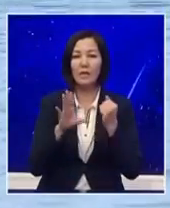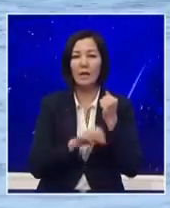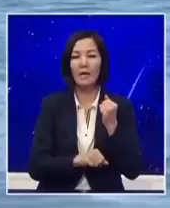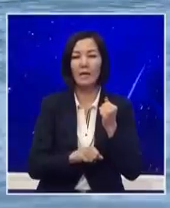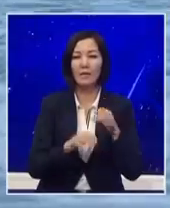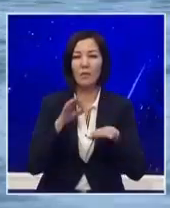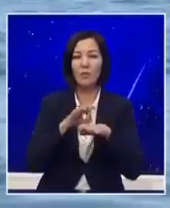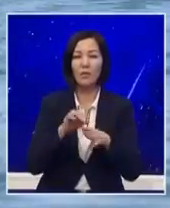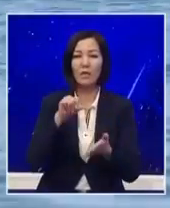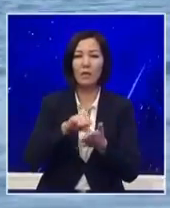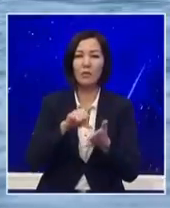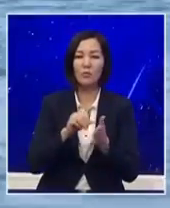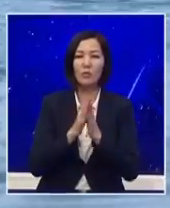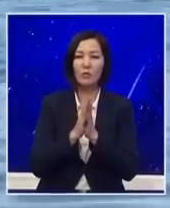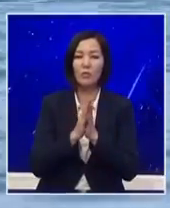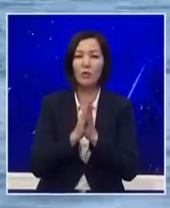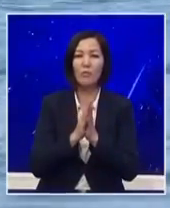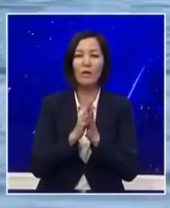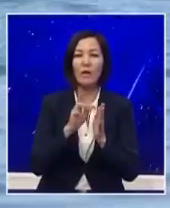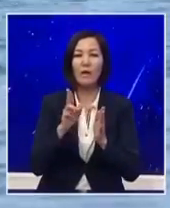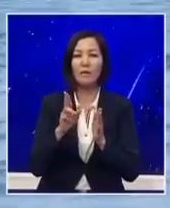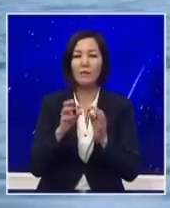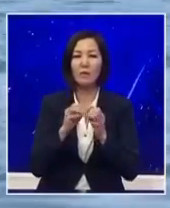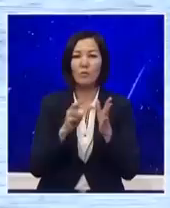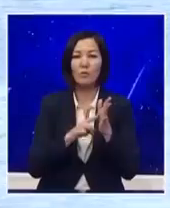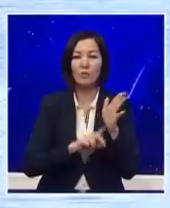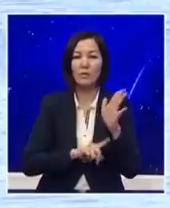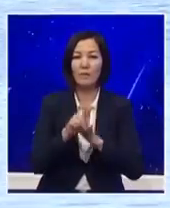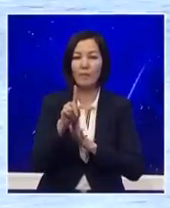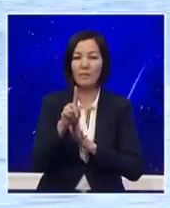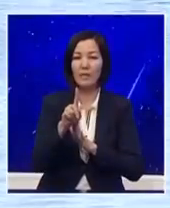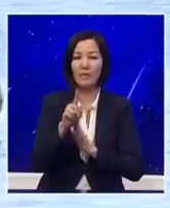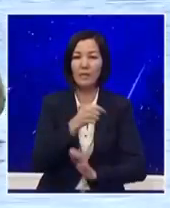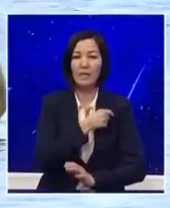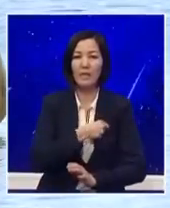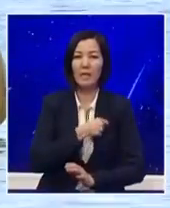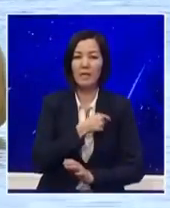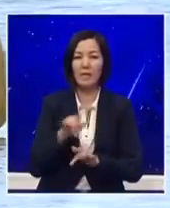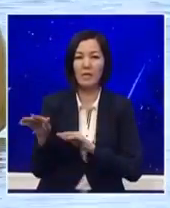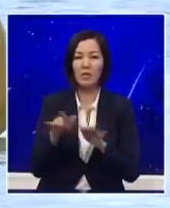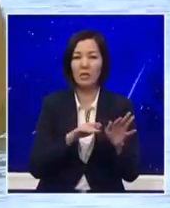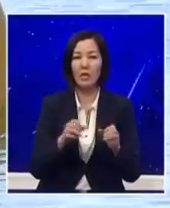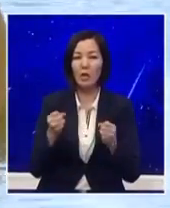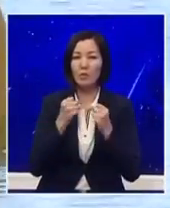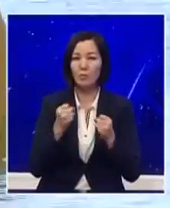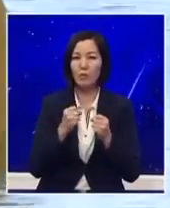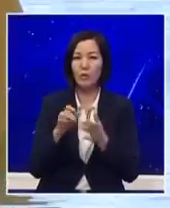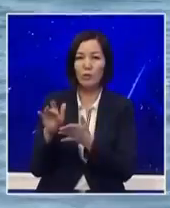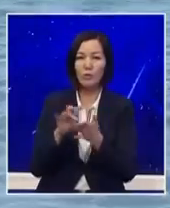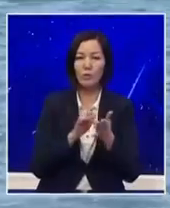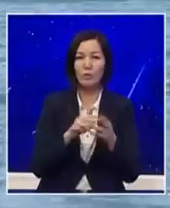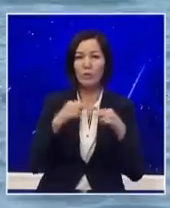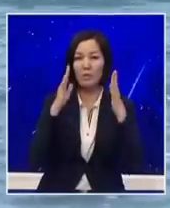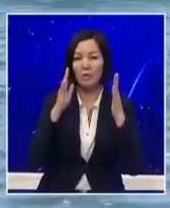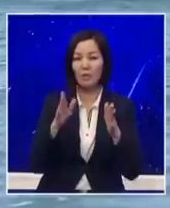Оған қатысушылардың өтінімі қаңтардың 17-сі күнінен басталады. Сарапшылардың пікірінше іс-шара спортшылардың ғана емес, туристердің де